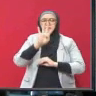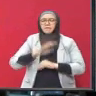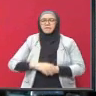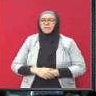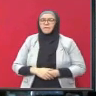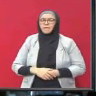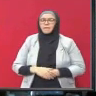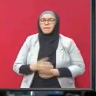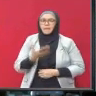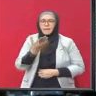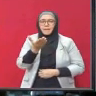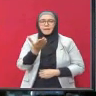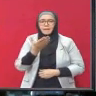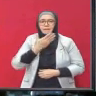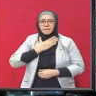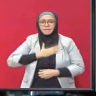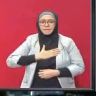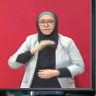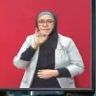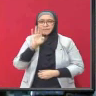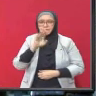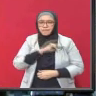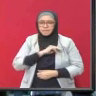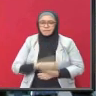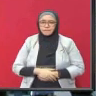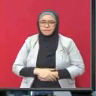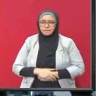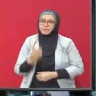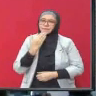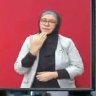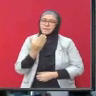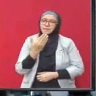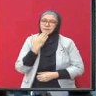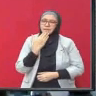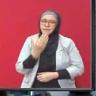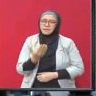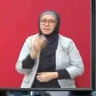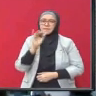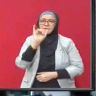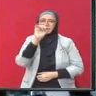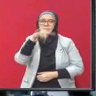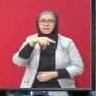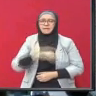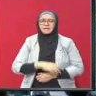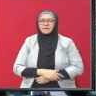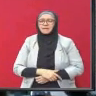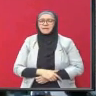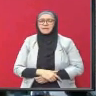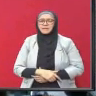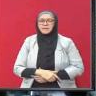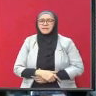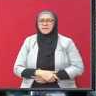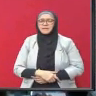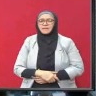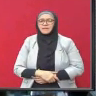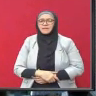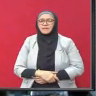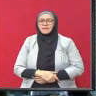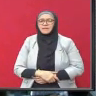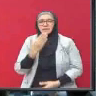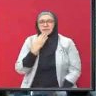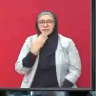Syifa Mohon terima kasih eh Tanjung tua kasih ya Muhammad MP3 ia